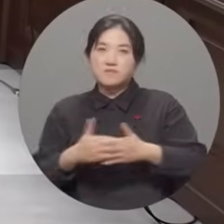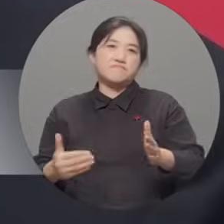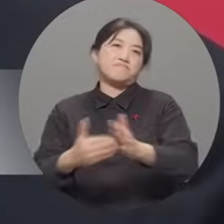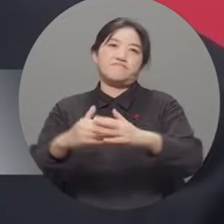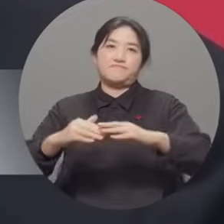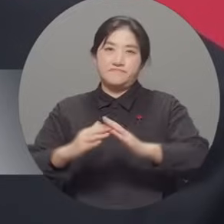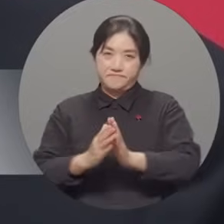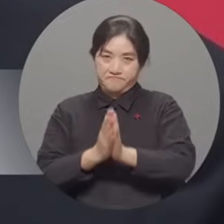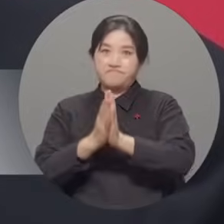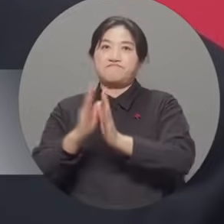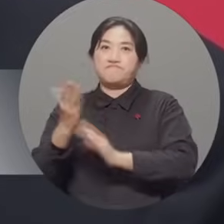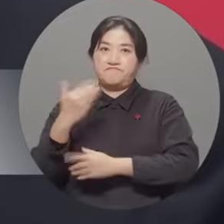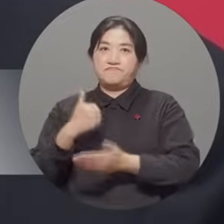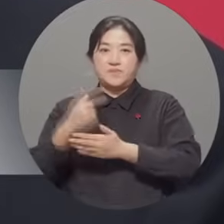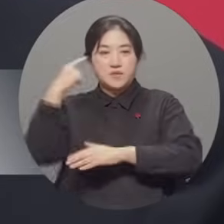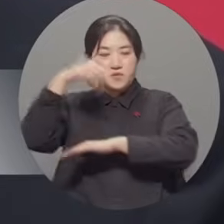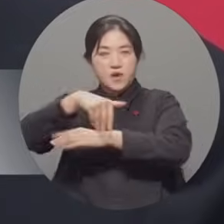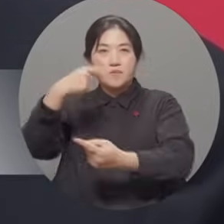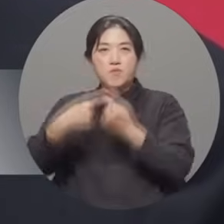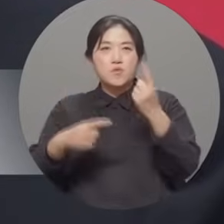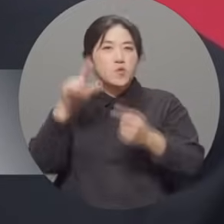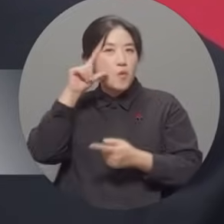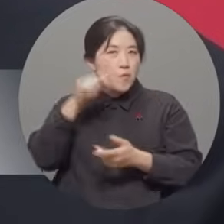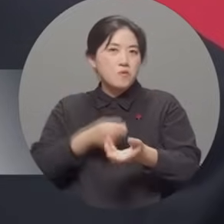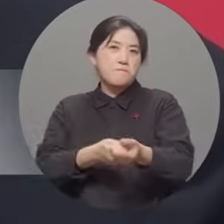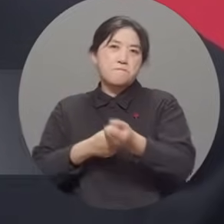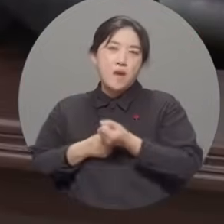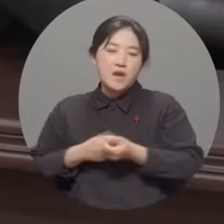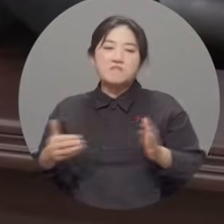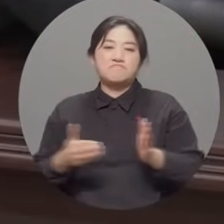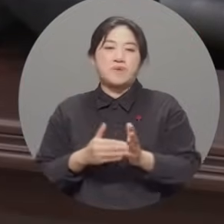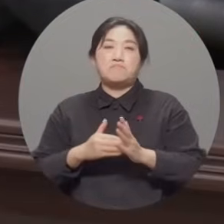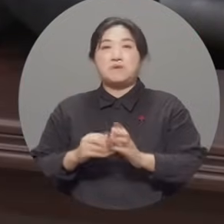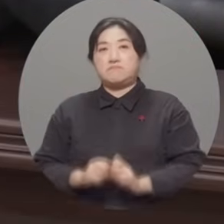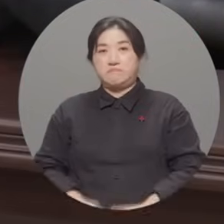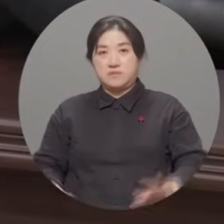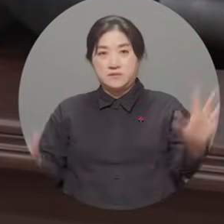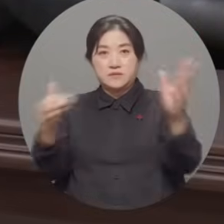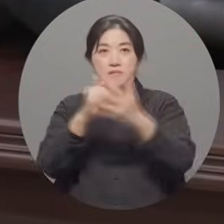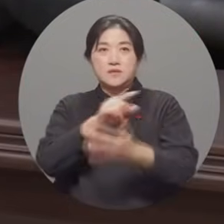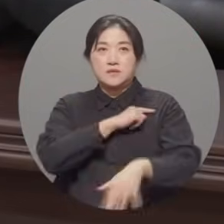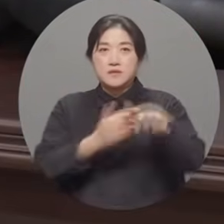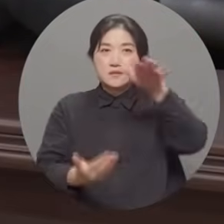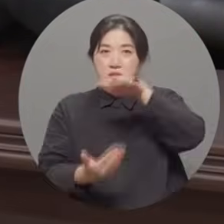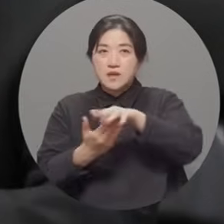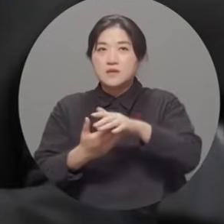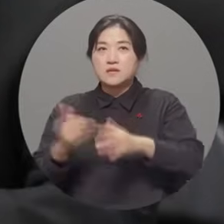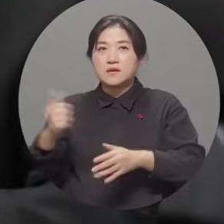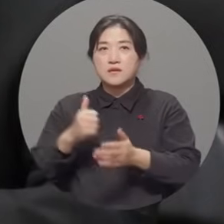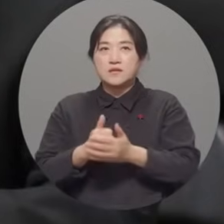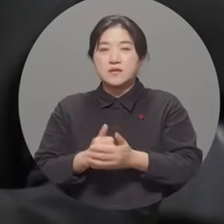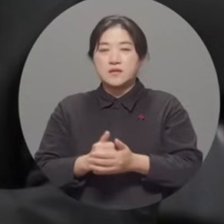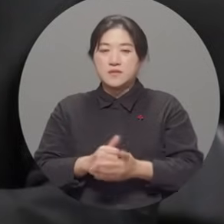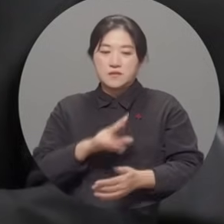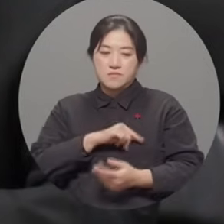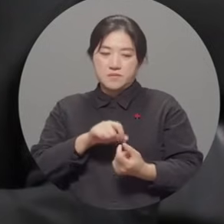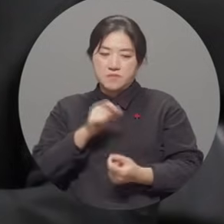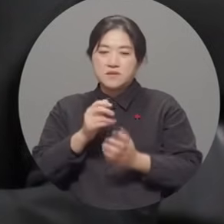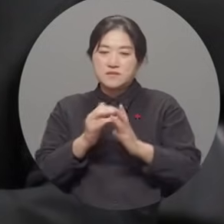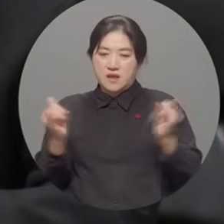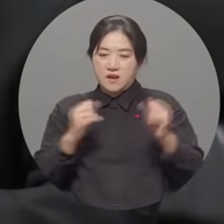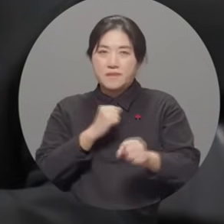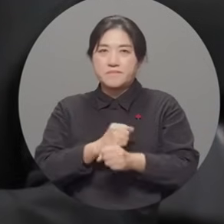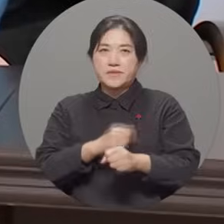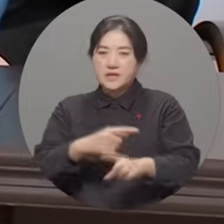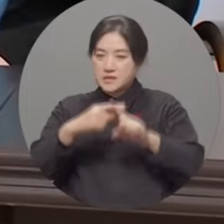퇴장했습니다. 예정보다 보름 넘게 빠른 해산입니다. 최대 관건이었던 중진 희생안에 대한 답변을